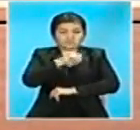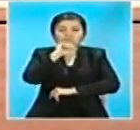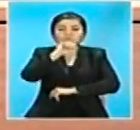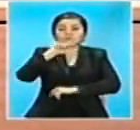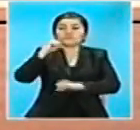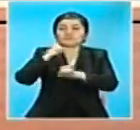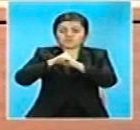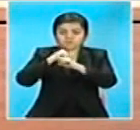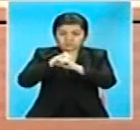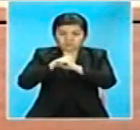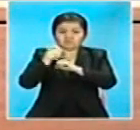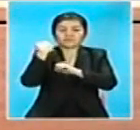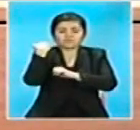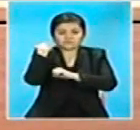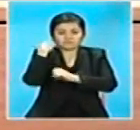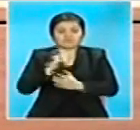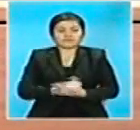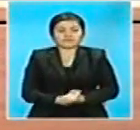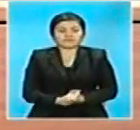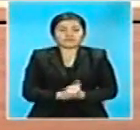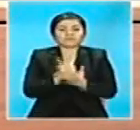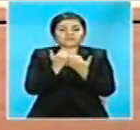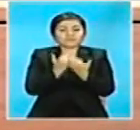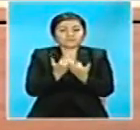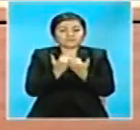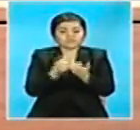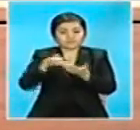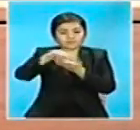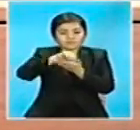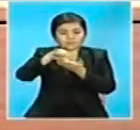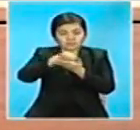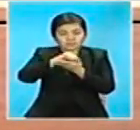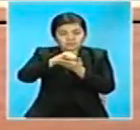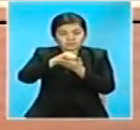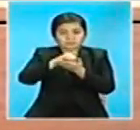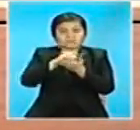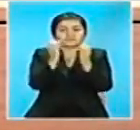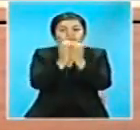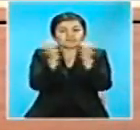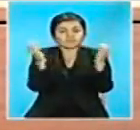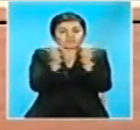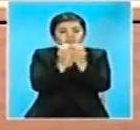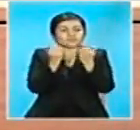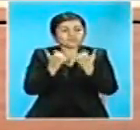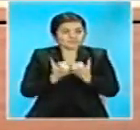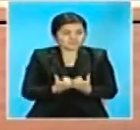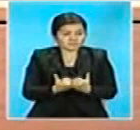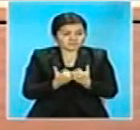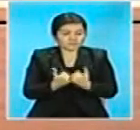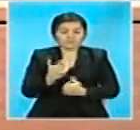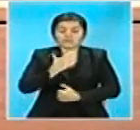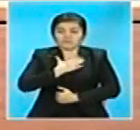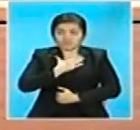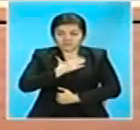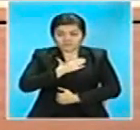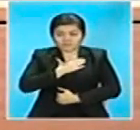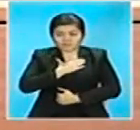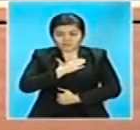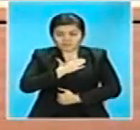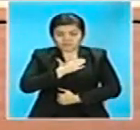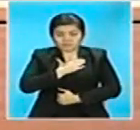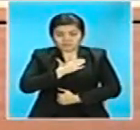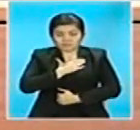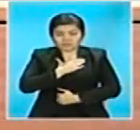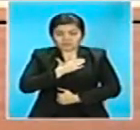ซึ่งยืนยันนะครับว่าการแก้ไขรัฐธรรมนูญฉบับนี้ผมเองนะครับ